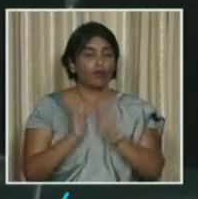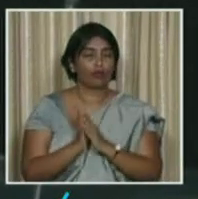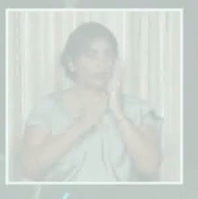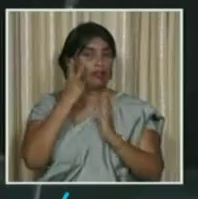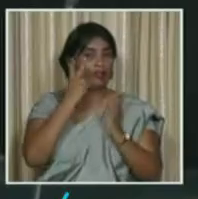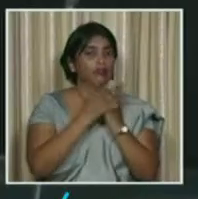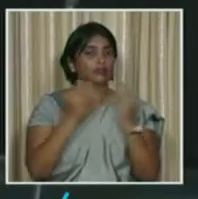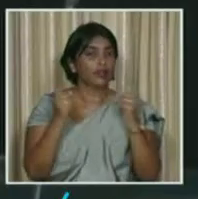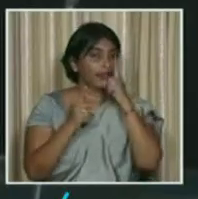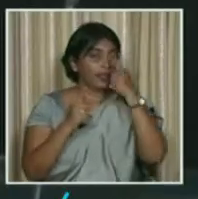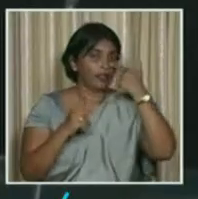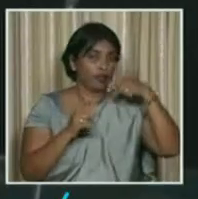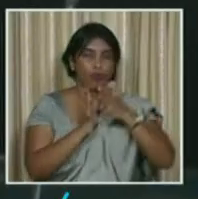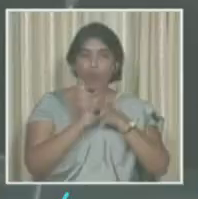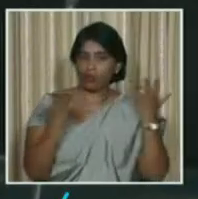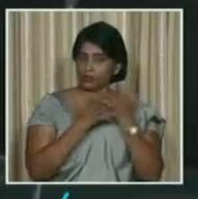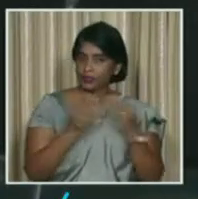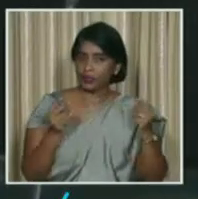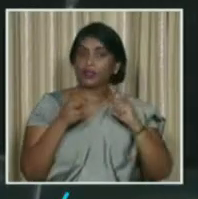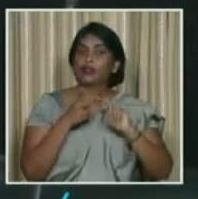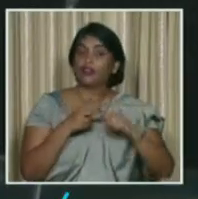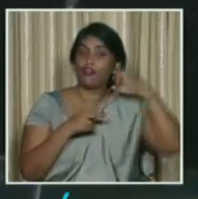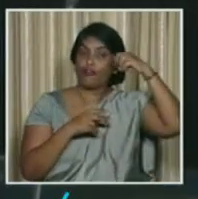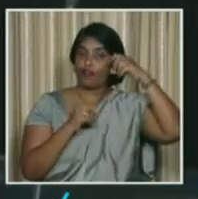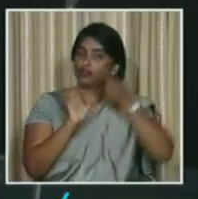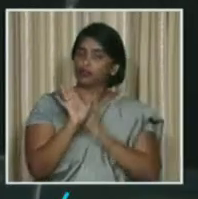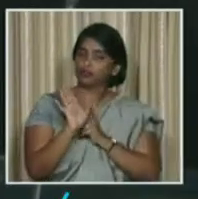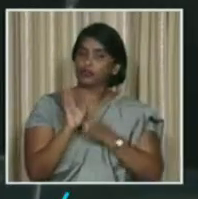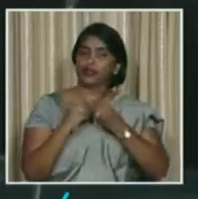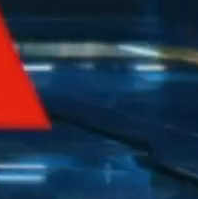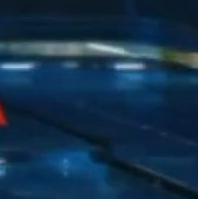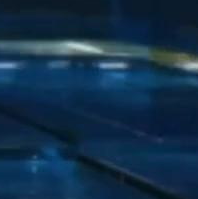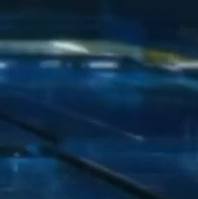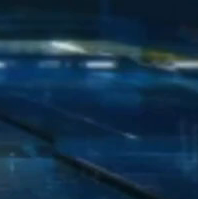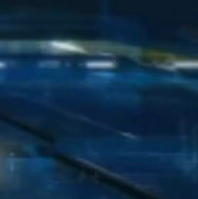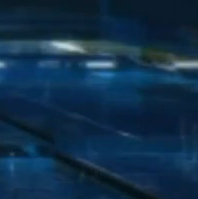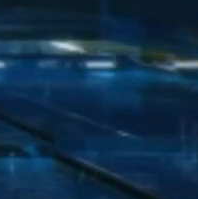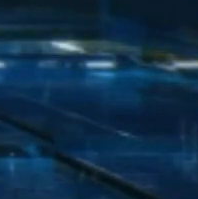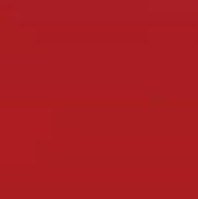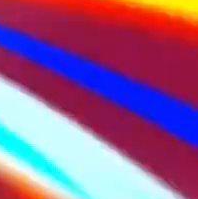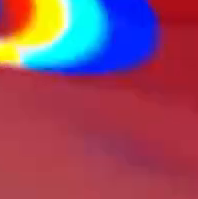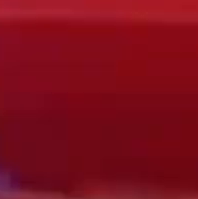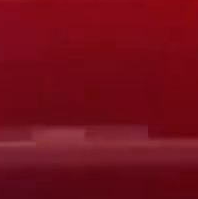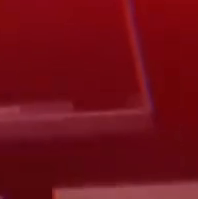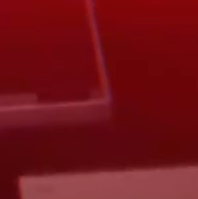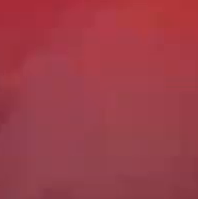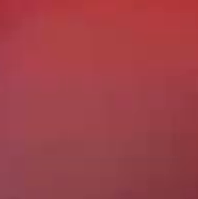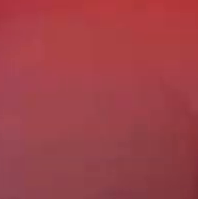නැති කරලා තියෙනවා. එකක් ඉන්ධන පෝලිම නැති කරලා තියෙනවා. දෙවැනි එක විදුලි අඛණ්ඩව ලබා දෙන කටයුතු කරලා තියෙනවා.